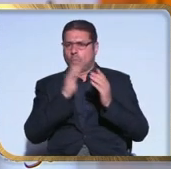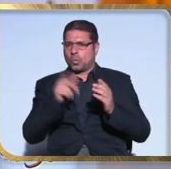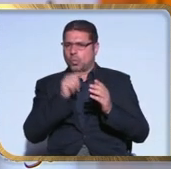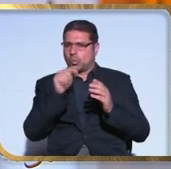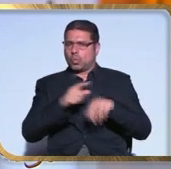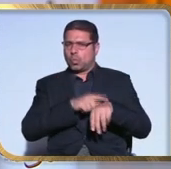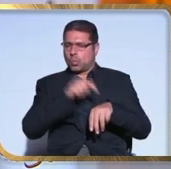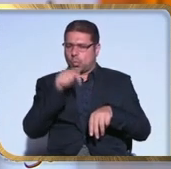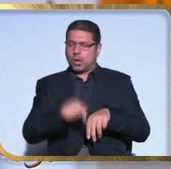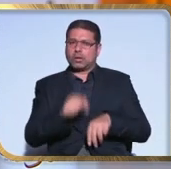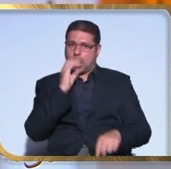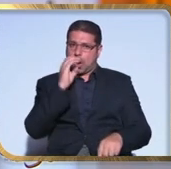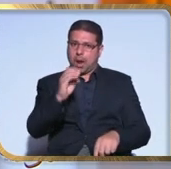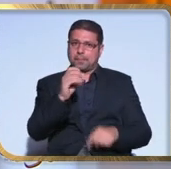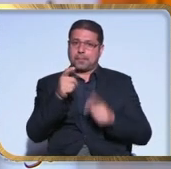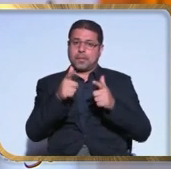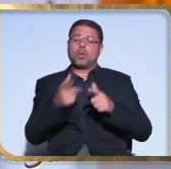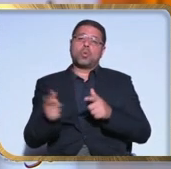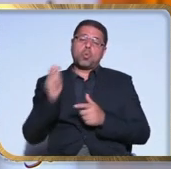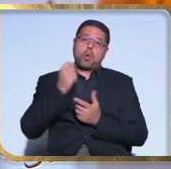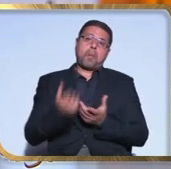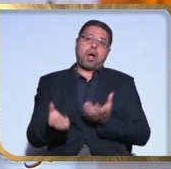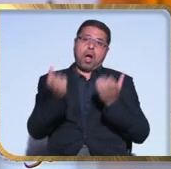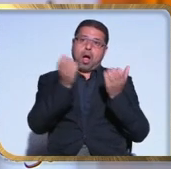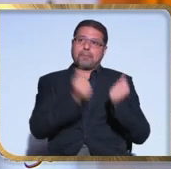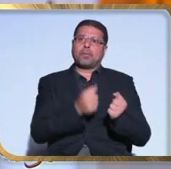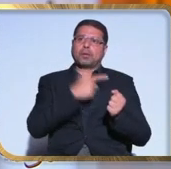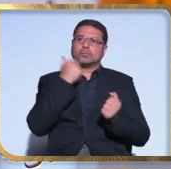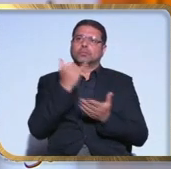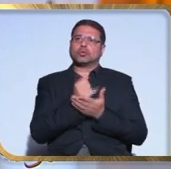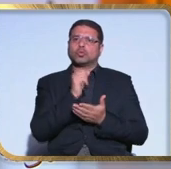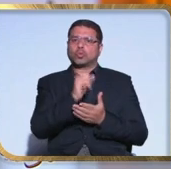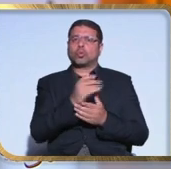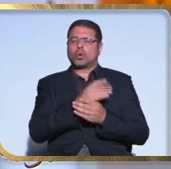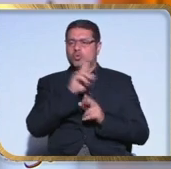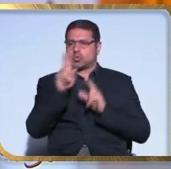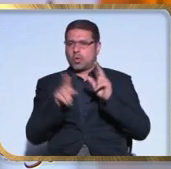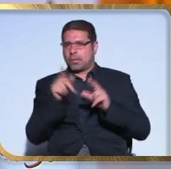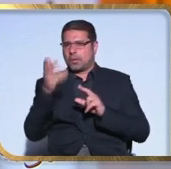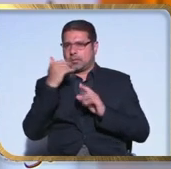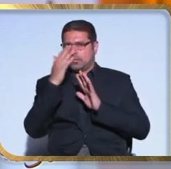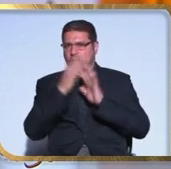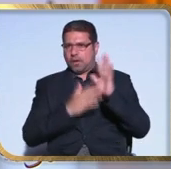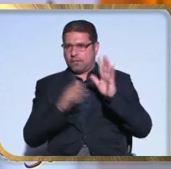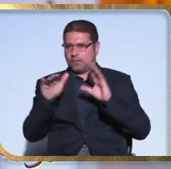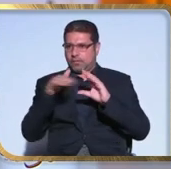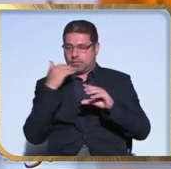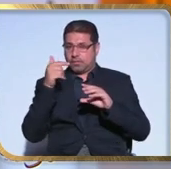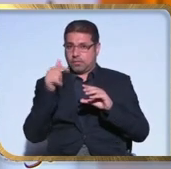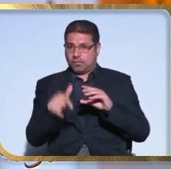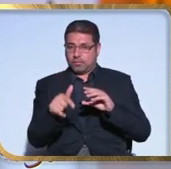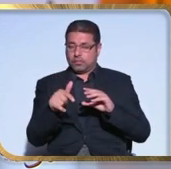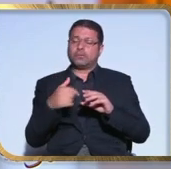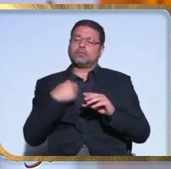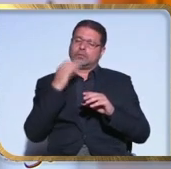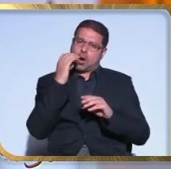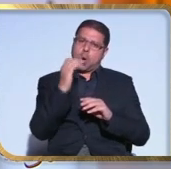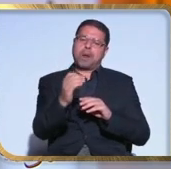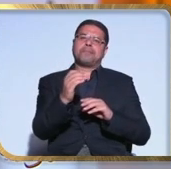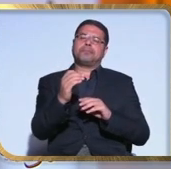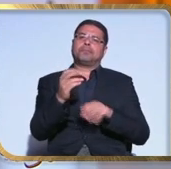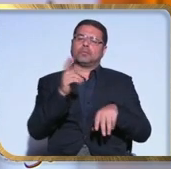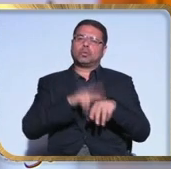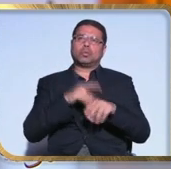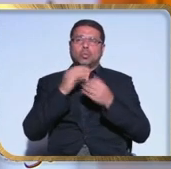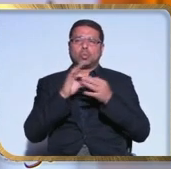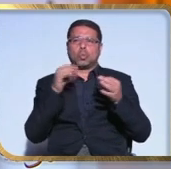في ذات الحلقه ويوم الاربعاء هو المخصص للرد على الاسئله اللي بتفد على صفحتنا وكمان